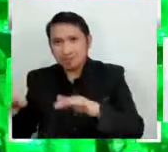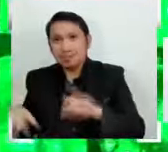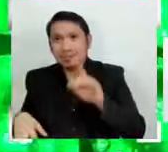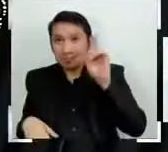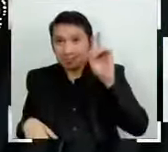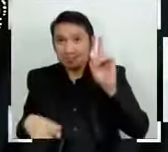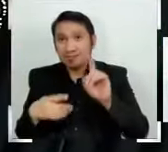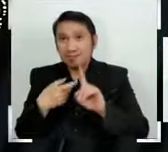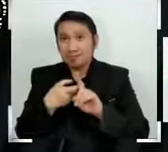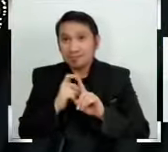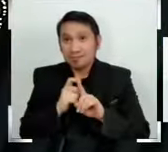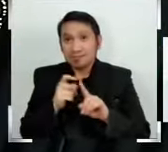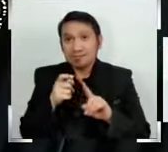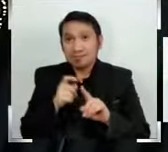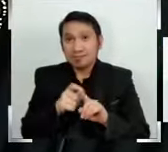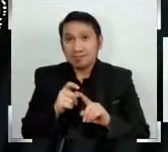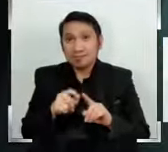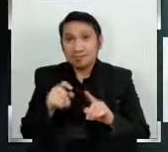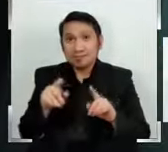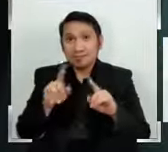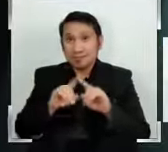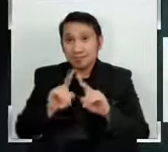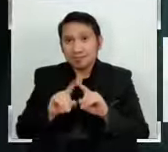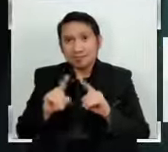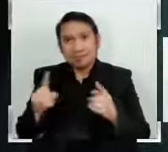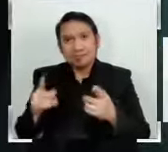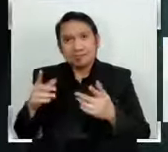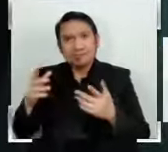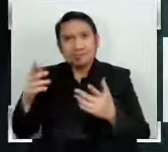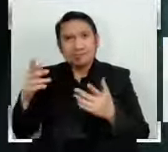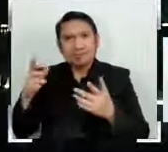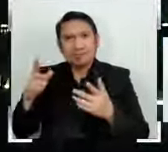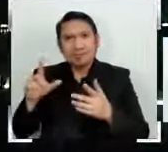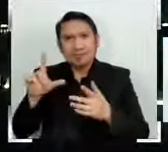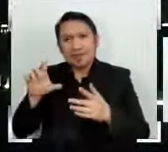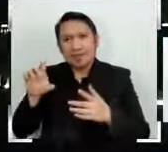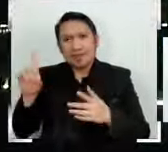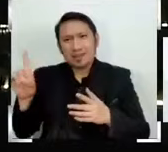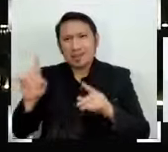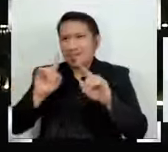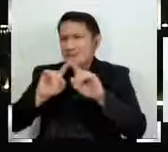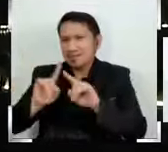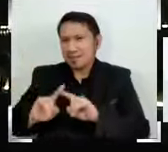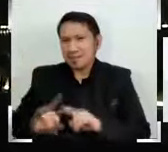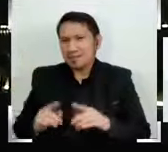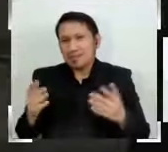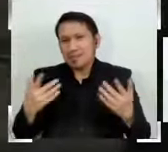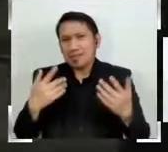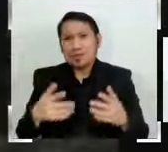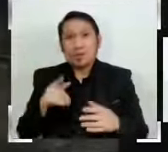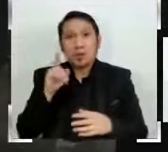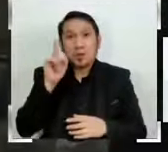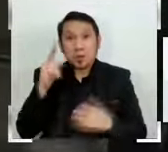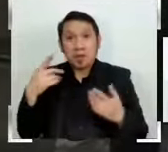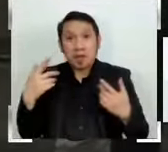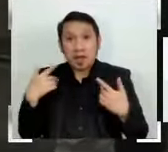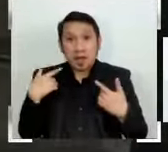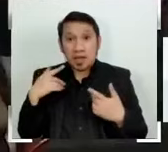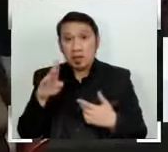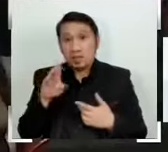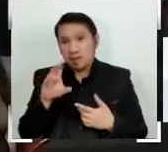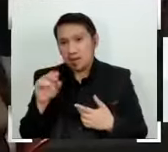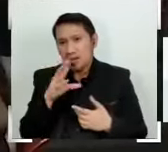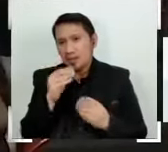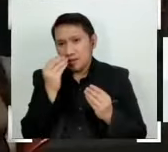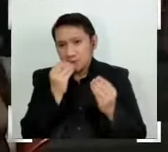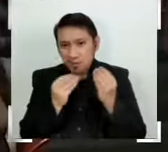ng mga metro. Mayroon ding 60-foot parol na may 100 LED tubes. Hindi naman mawawala ang belen at mga kainan kung